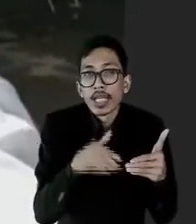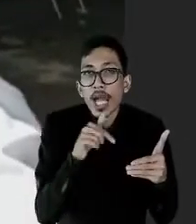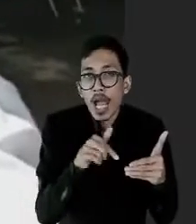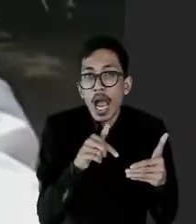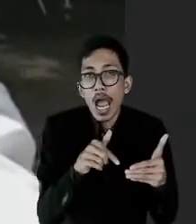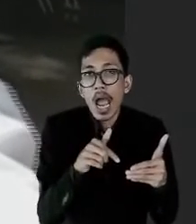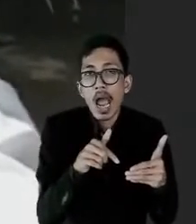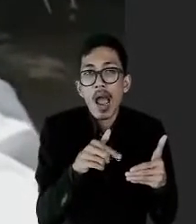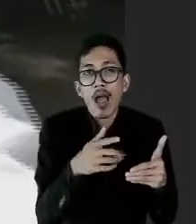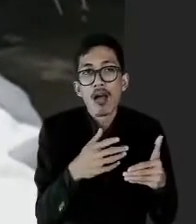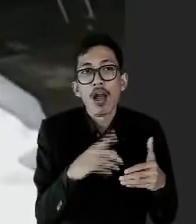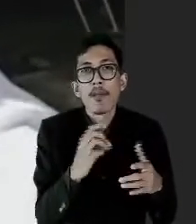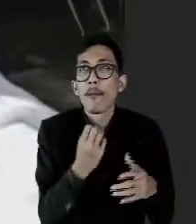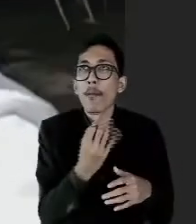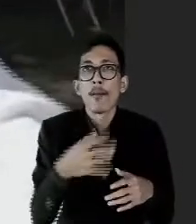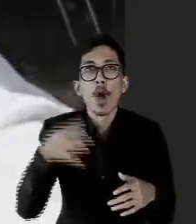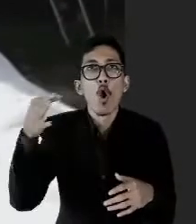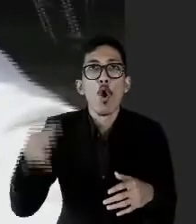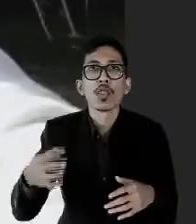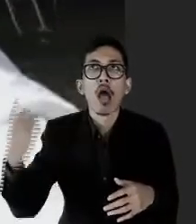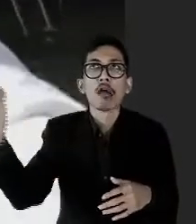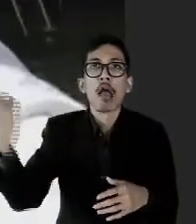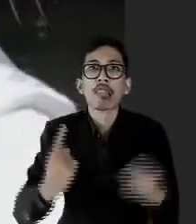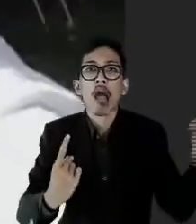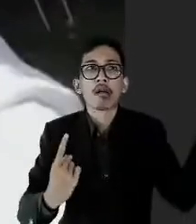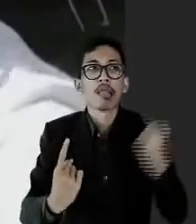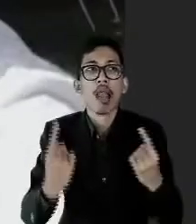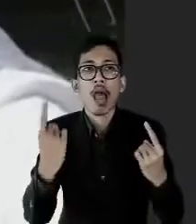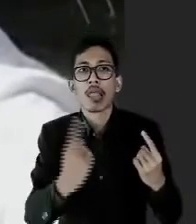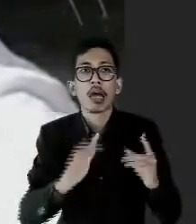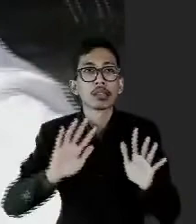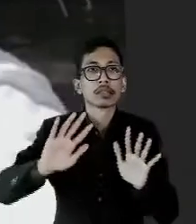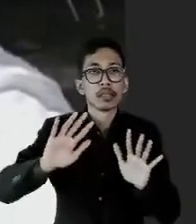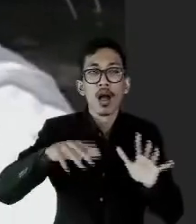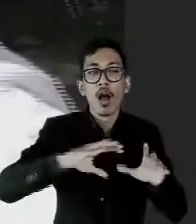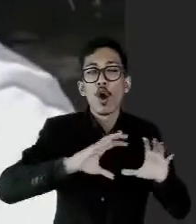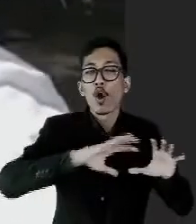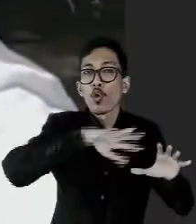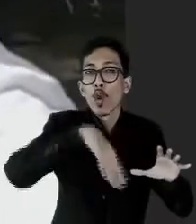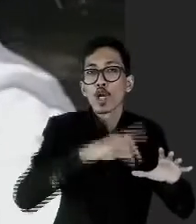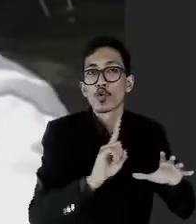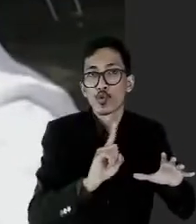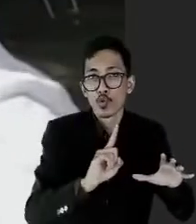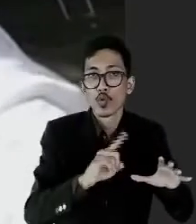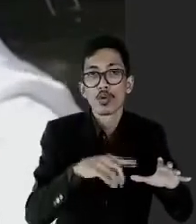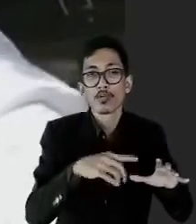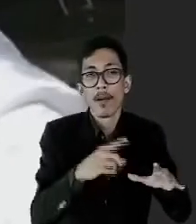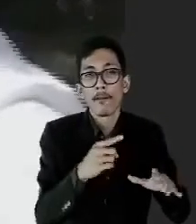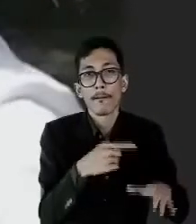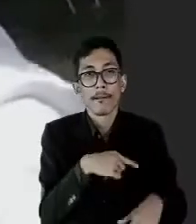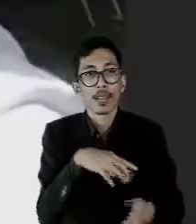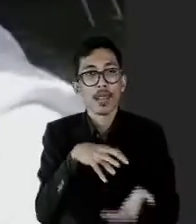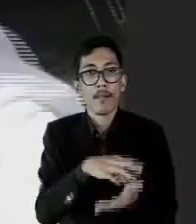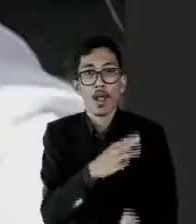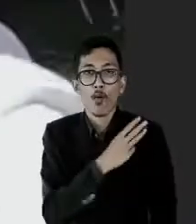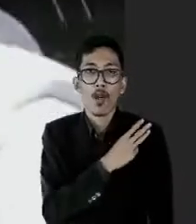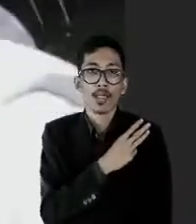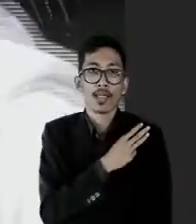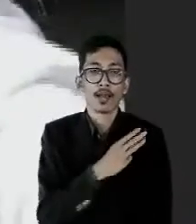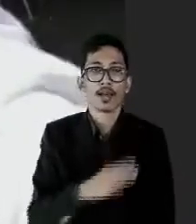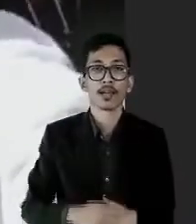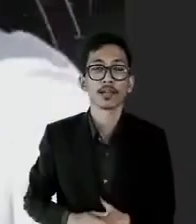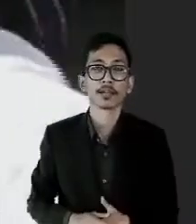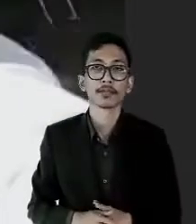banyak pendatang dari beberapa kota gitu ya Pak ya. Jadi kita fokus sekali ke daerah-daerah gitu Pak, karena kita ada di kabupaten. Oke, Yolanda